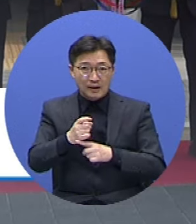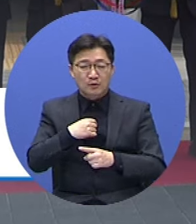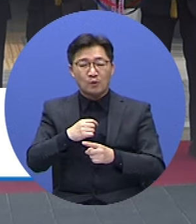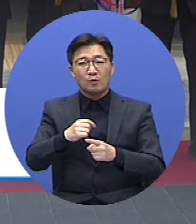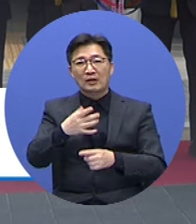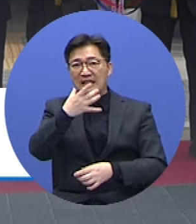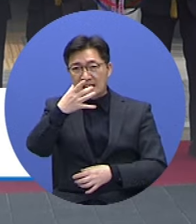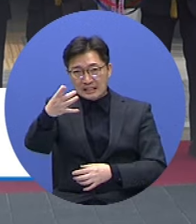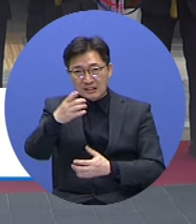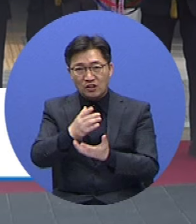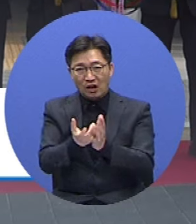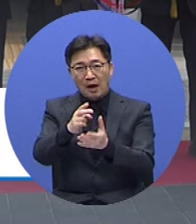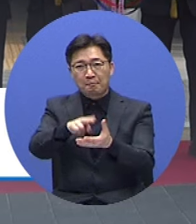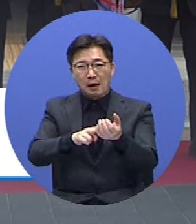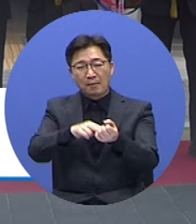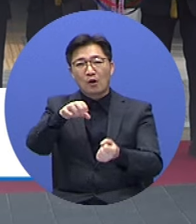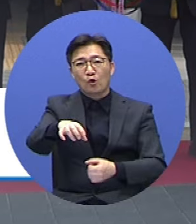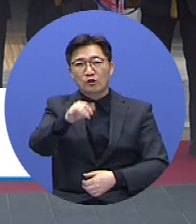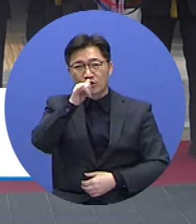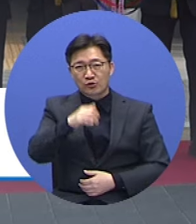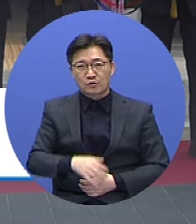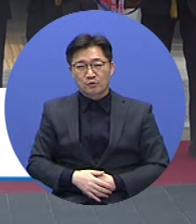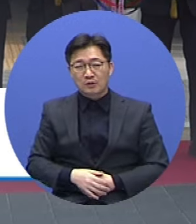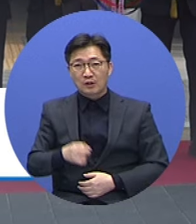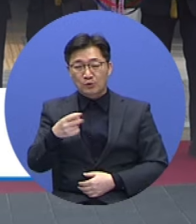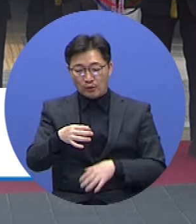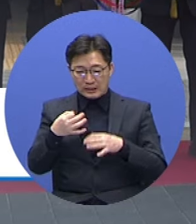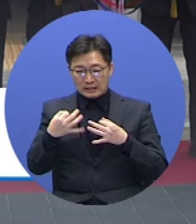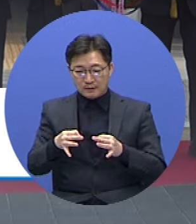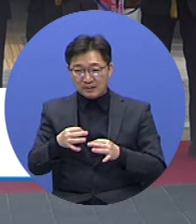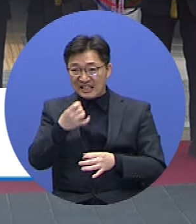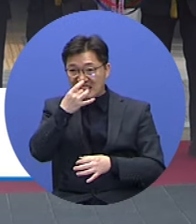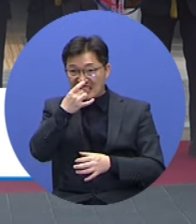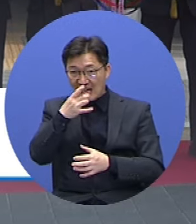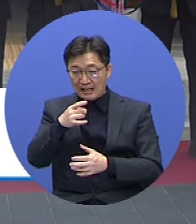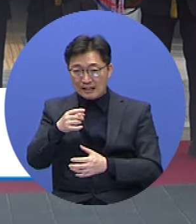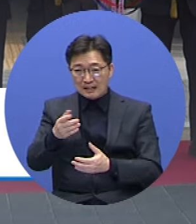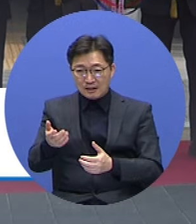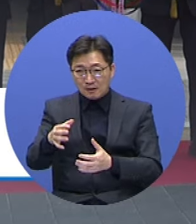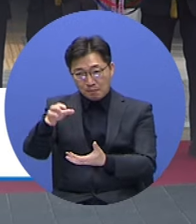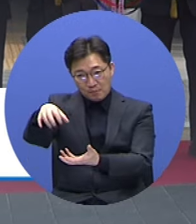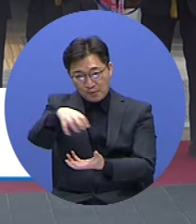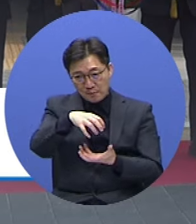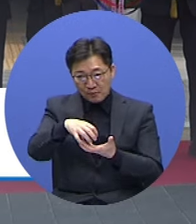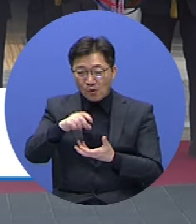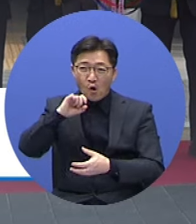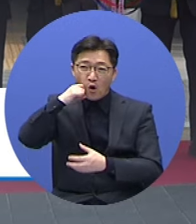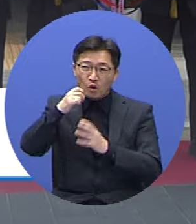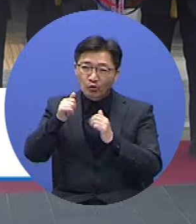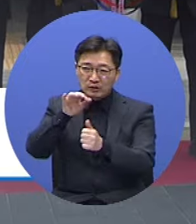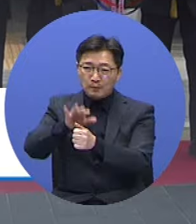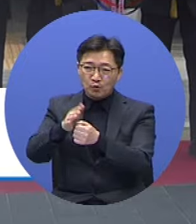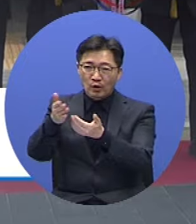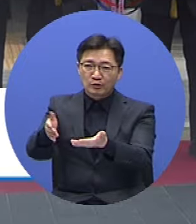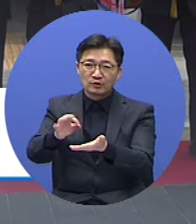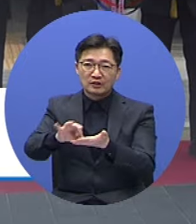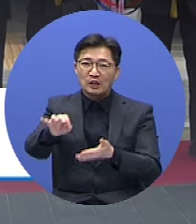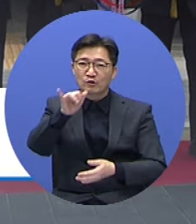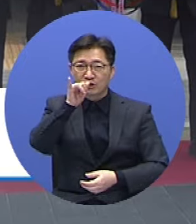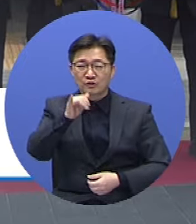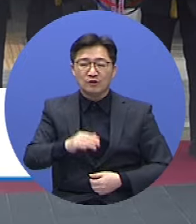문을 열었습니다. 김제에서 생산된 쌀이 전국의 어려운 이웃들을 위해 사용됩니다. 시군 소식 김진형